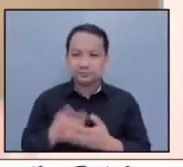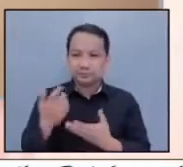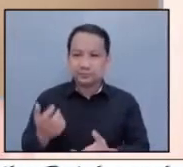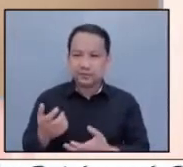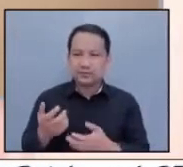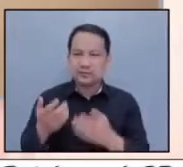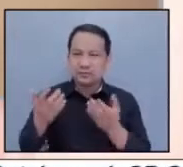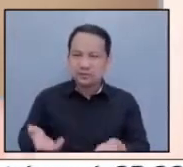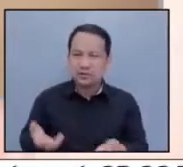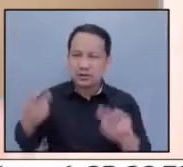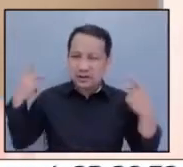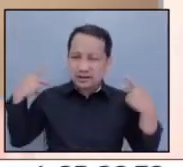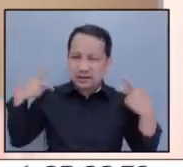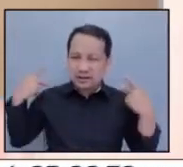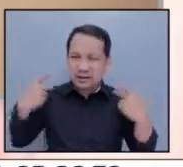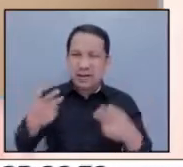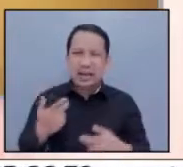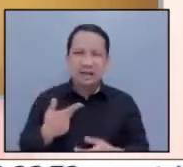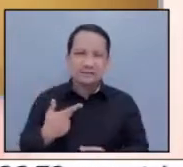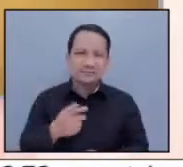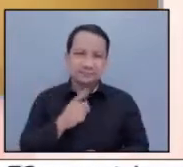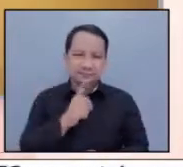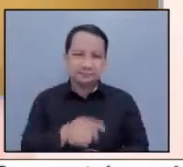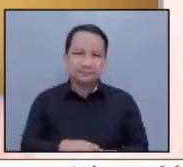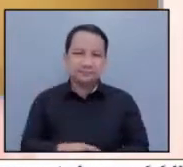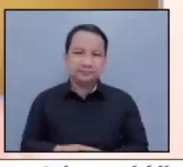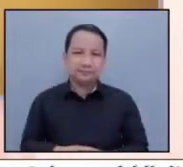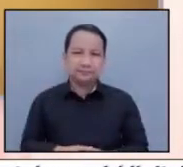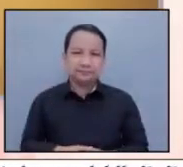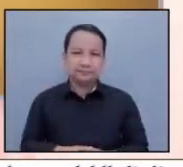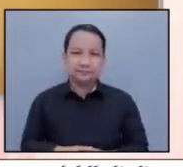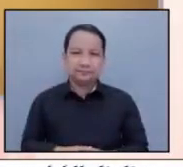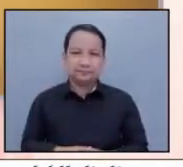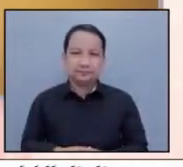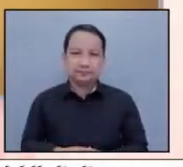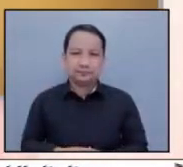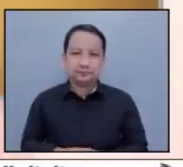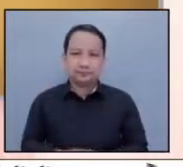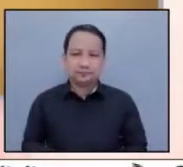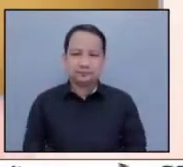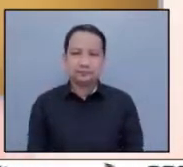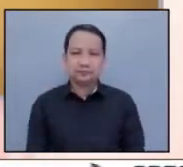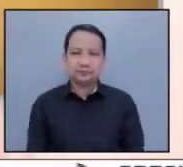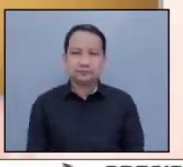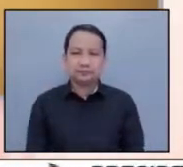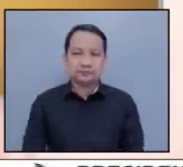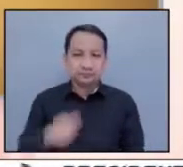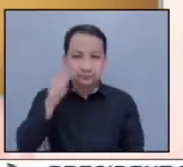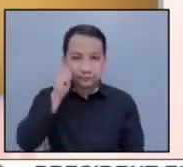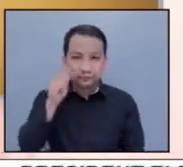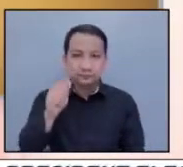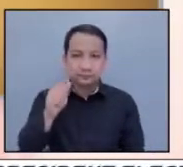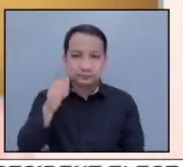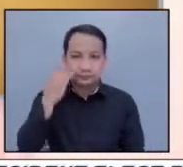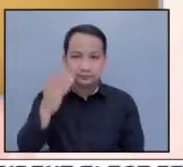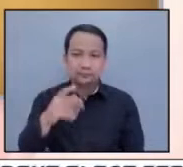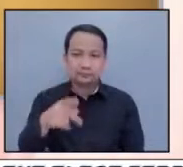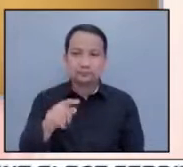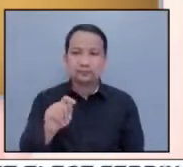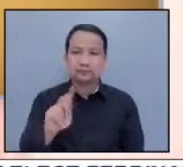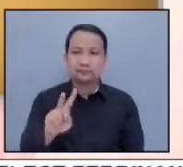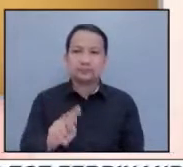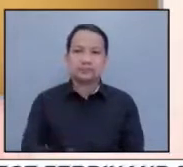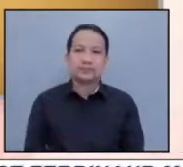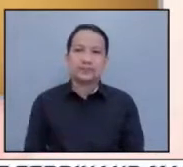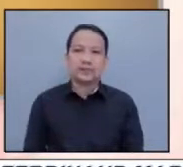ko. Julin, may aga. Si Aljo Bendijo ito ng PTV. Yes, sir. Oo, may